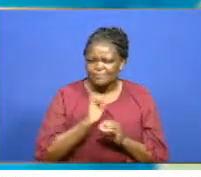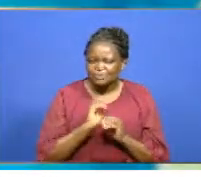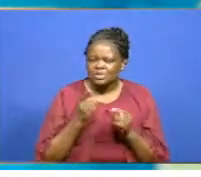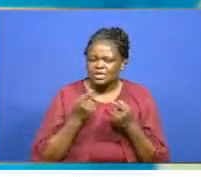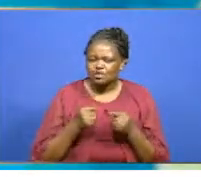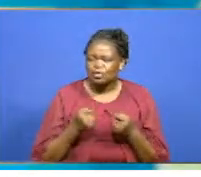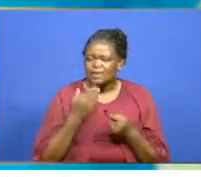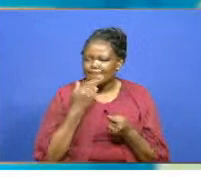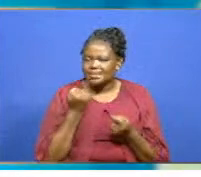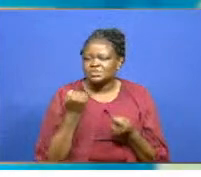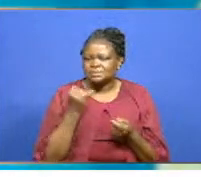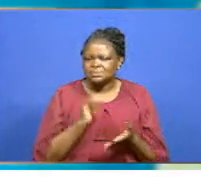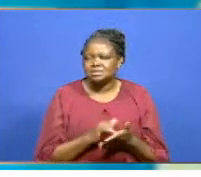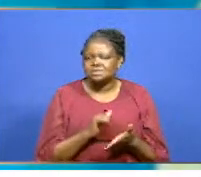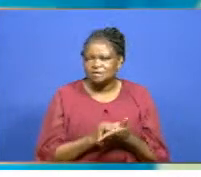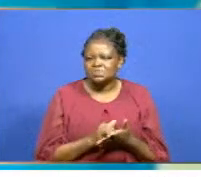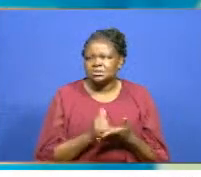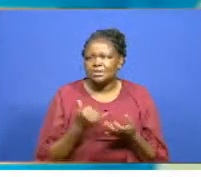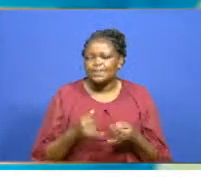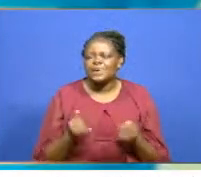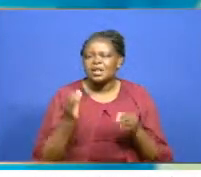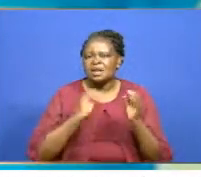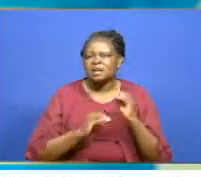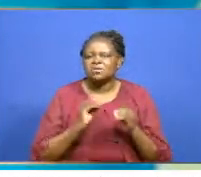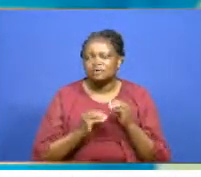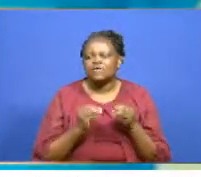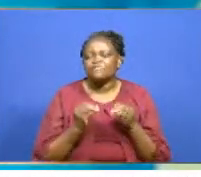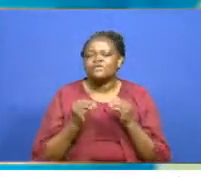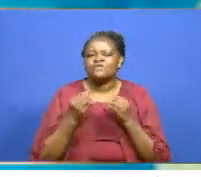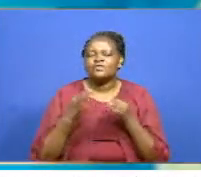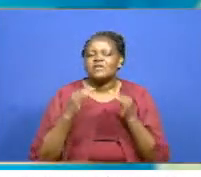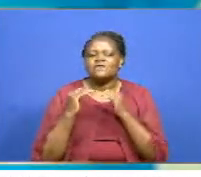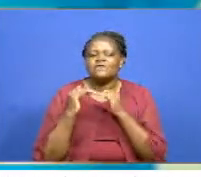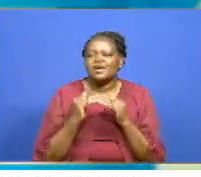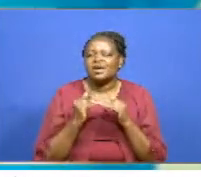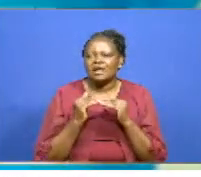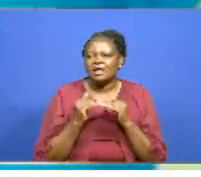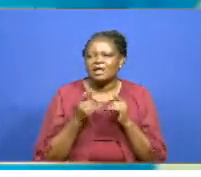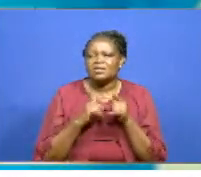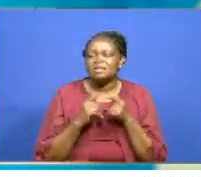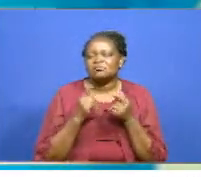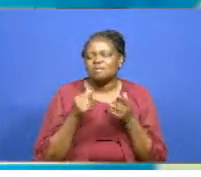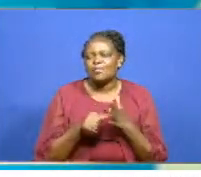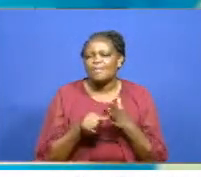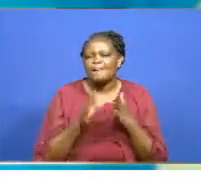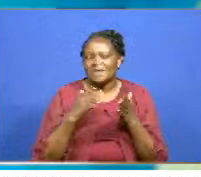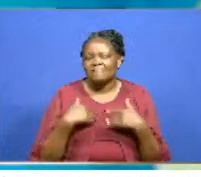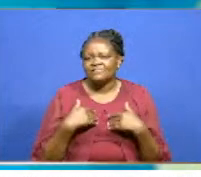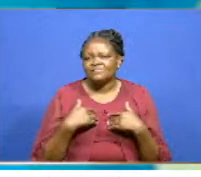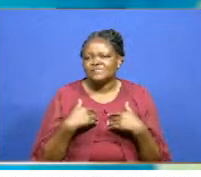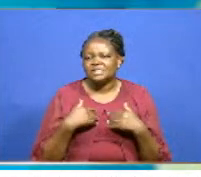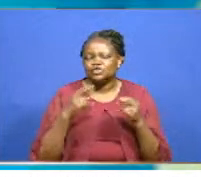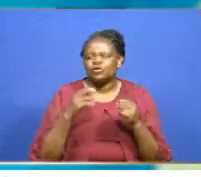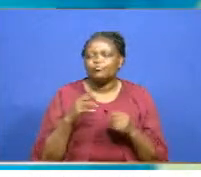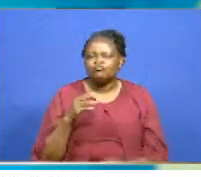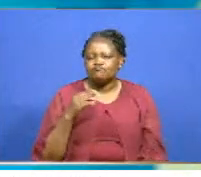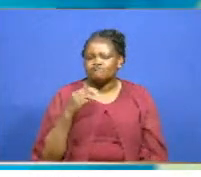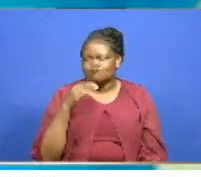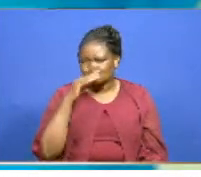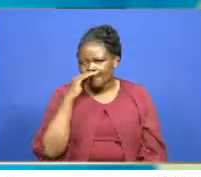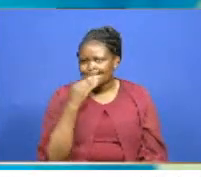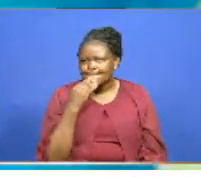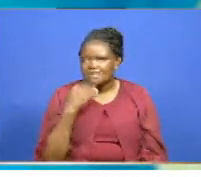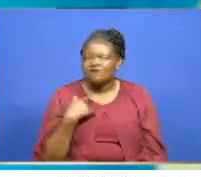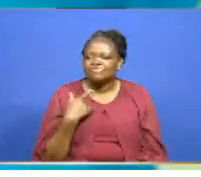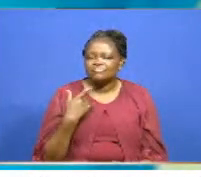trying their best ya kwamba watekeleza uchaguzi huru na haki, then itakuwa shida. Masuala ya Mudavadi, kuna